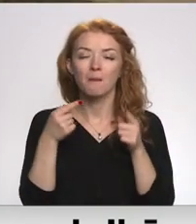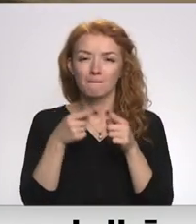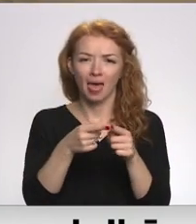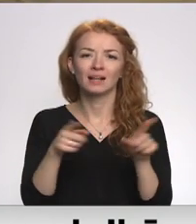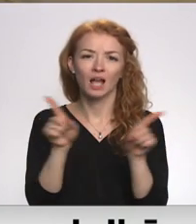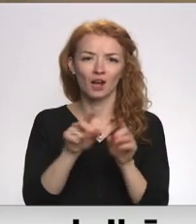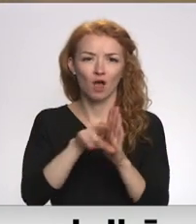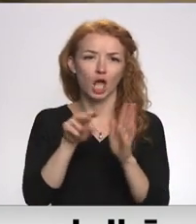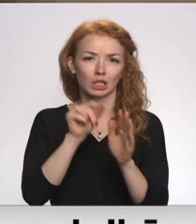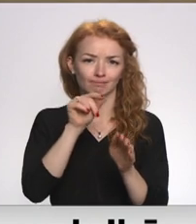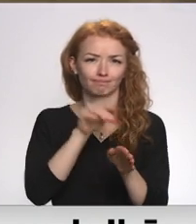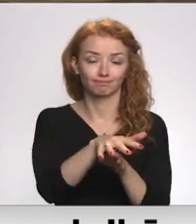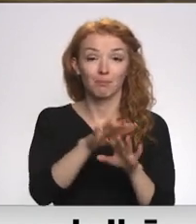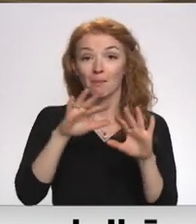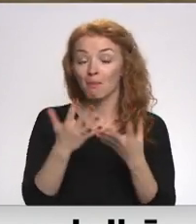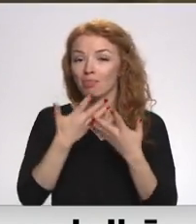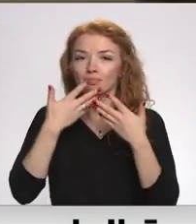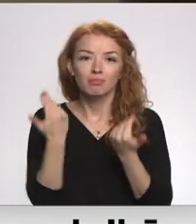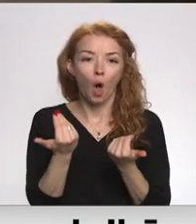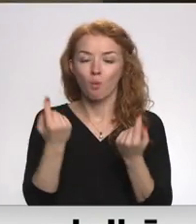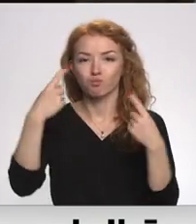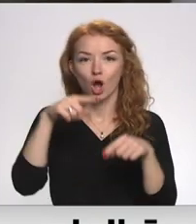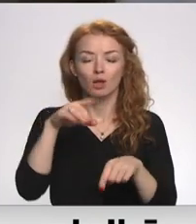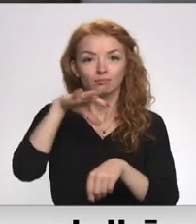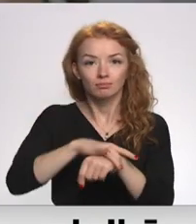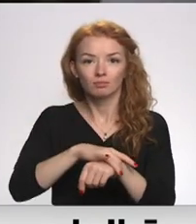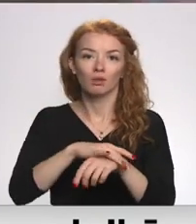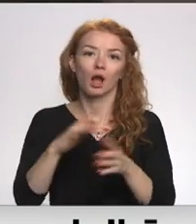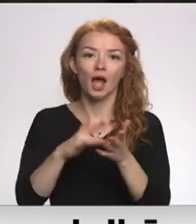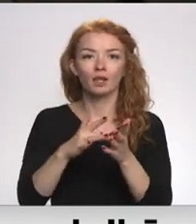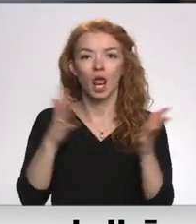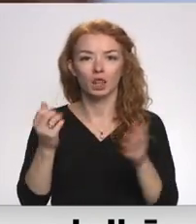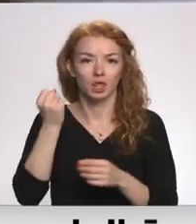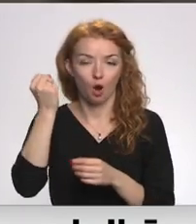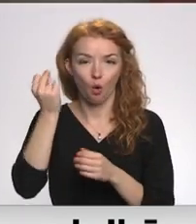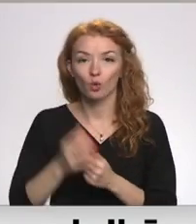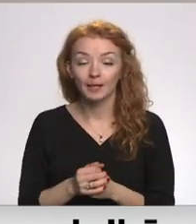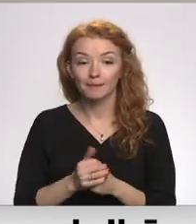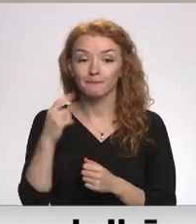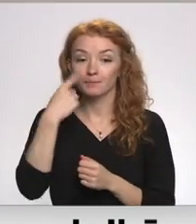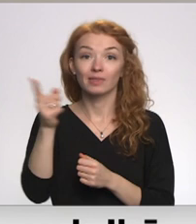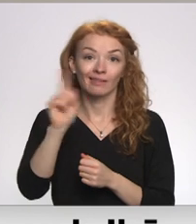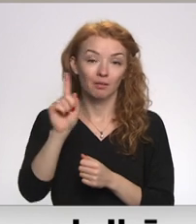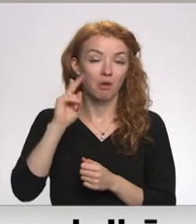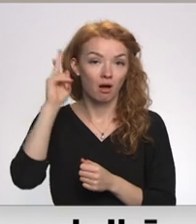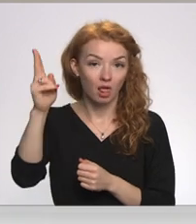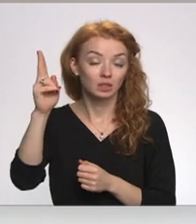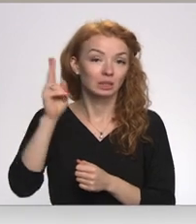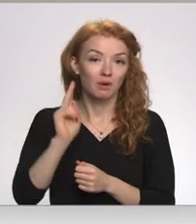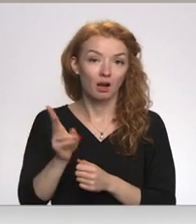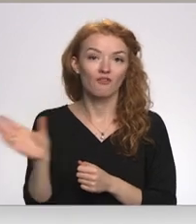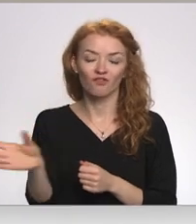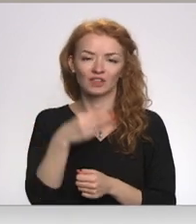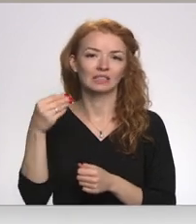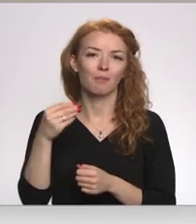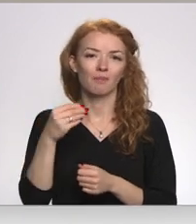būt vēlēšanas, tomēr pagaidām nav indikāciju par iespējamiem būtiskiem draudiem. Pagaidām ir pārliecība, ka visam